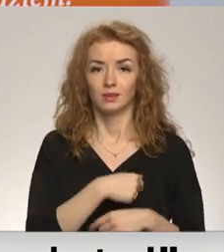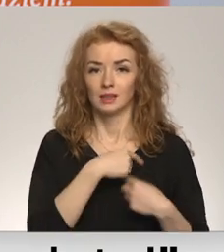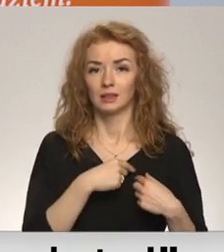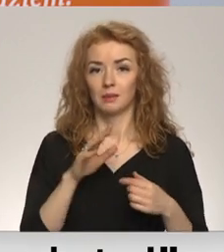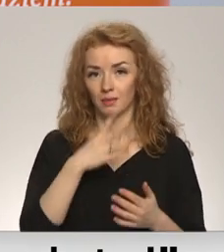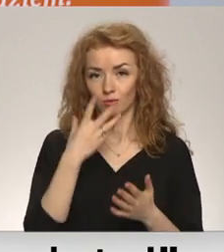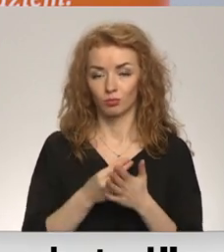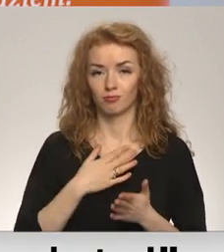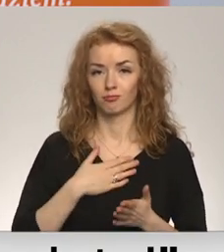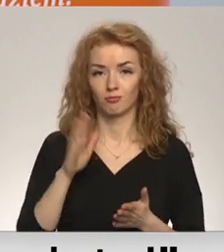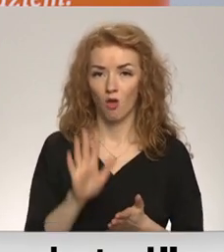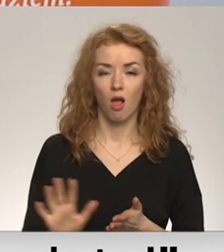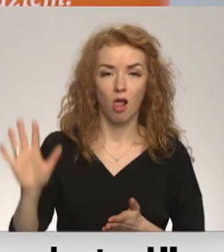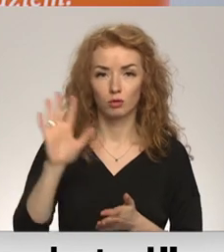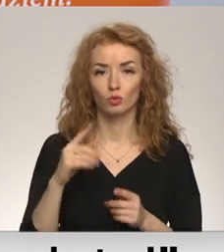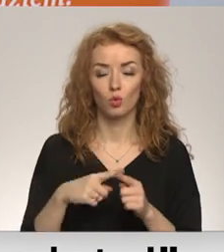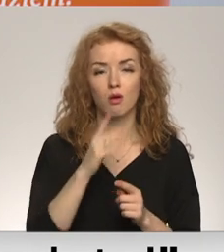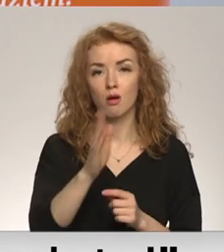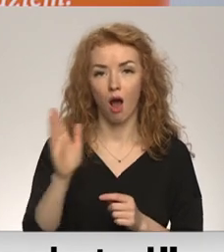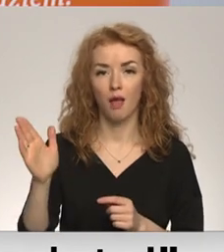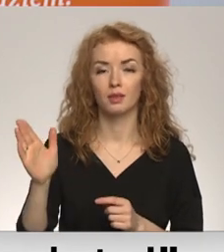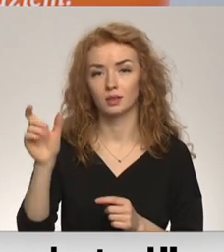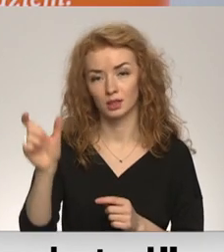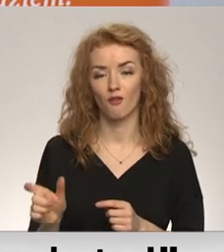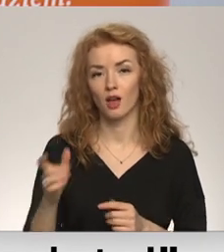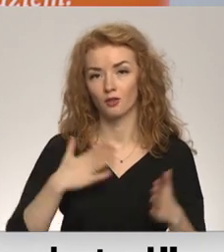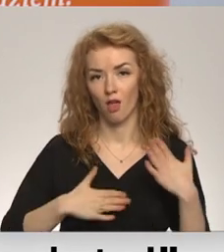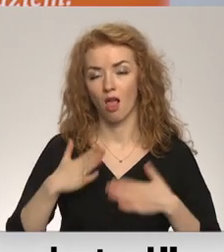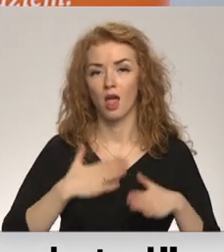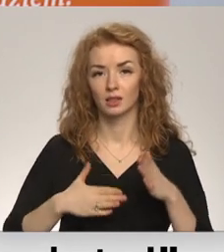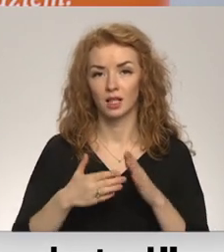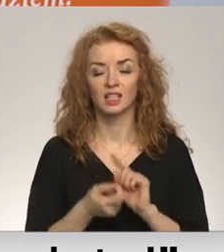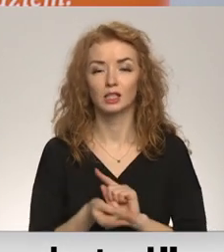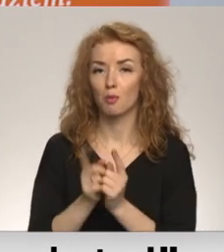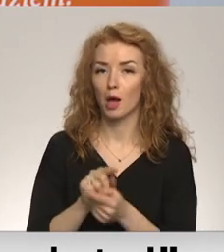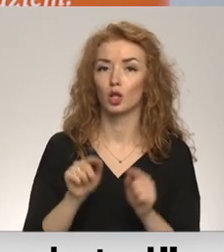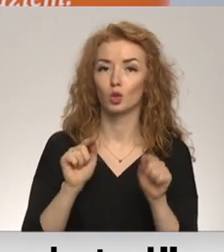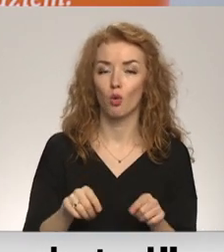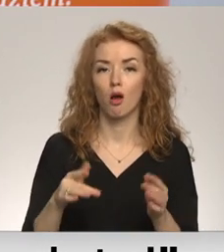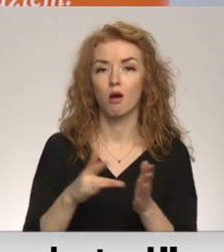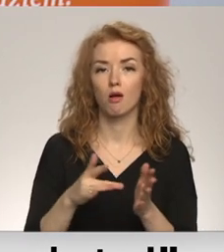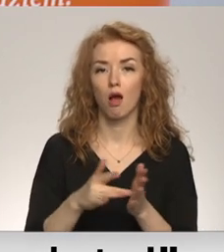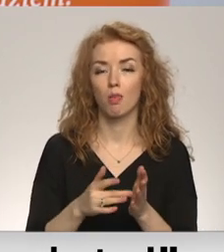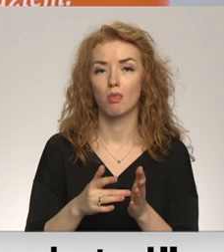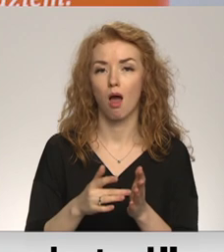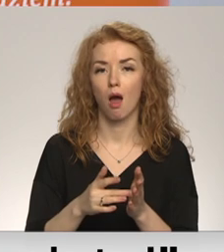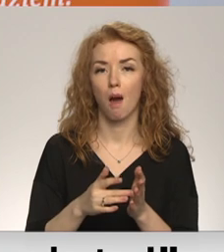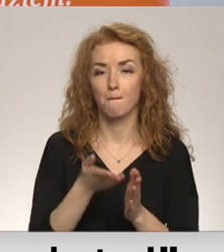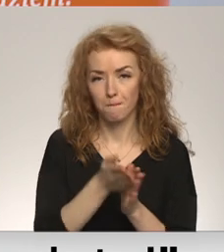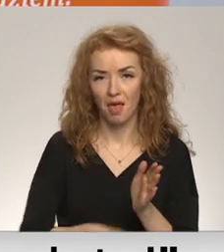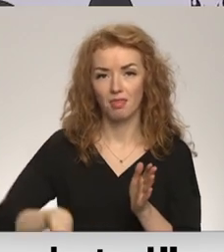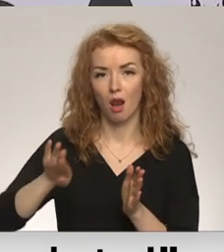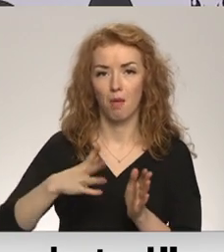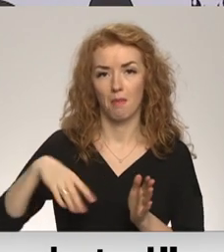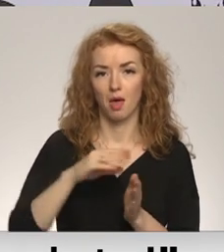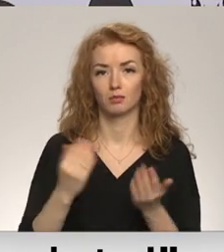un katrs un katra vēlēsies izmainīt to, kādā bezdibenī mēs šodien atrodamies